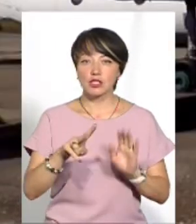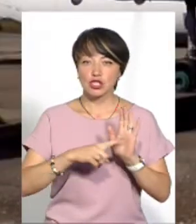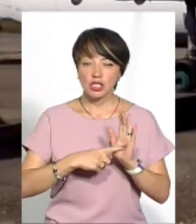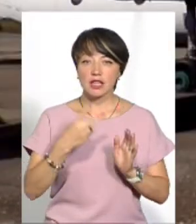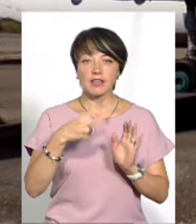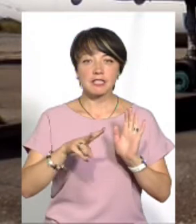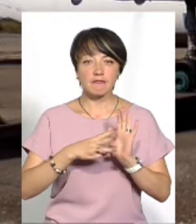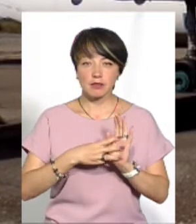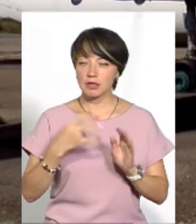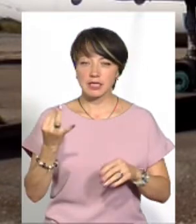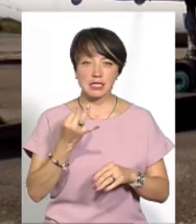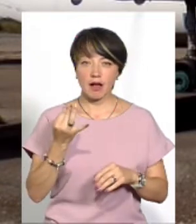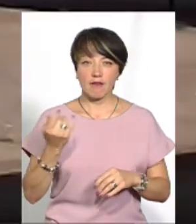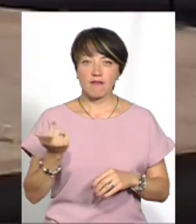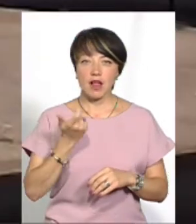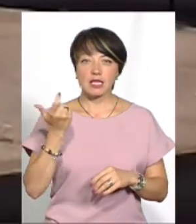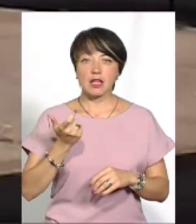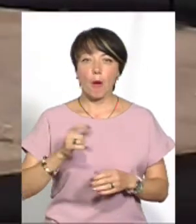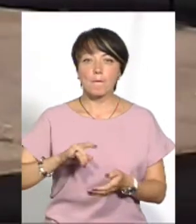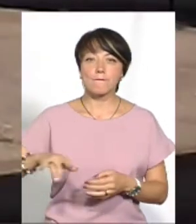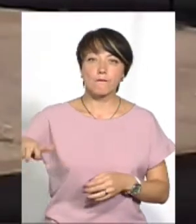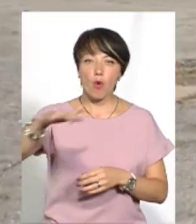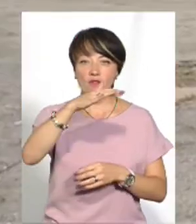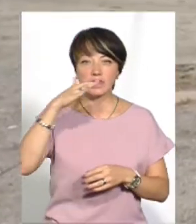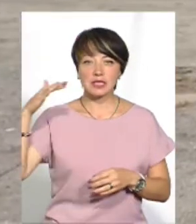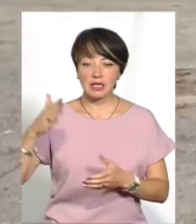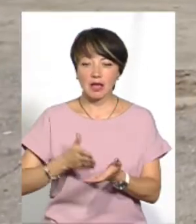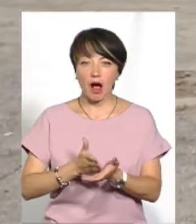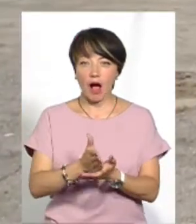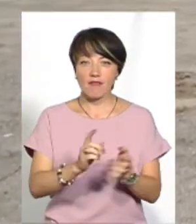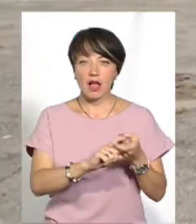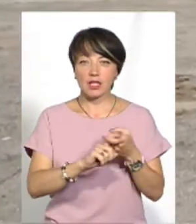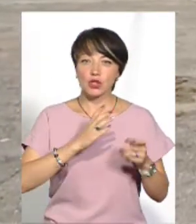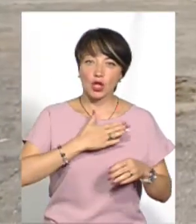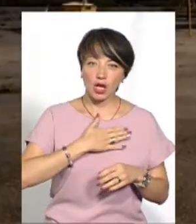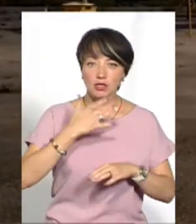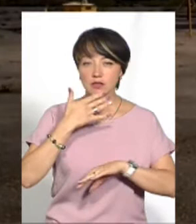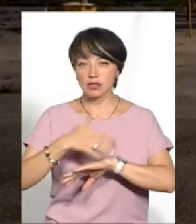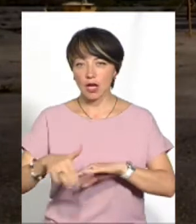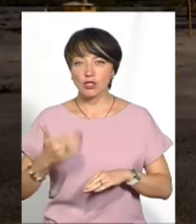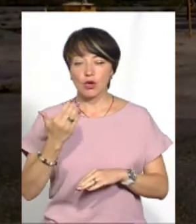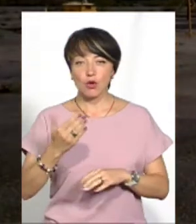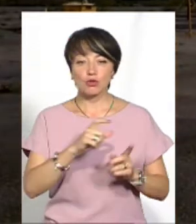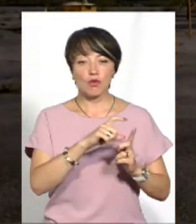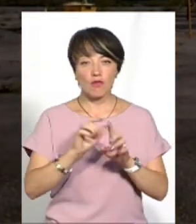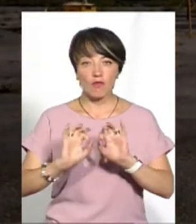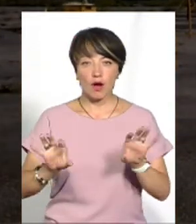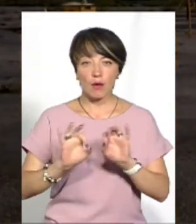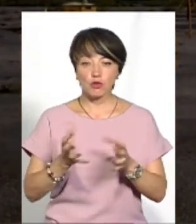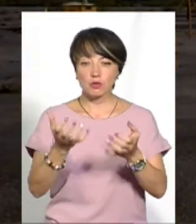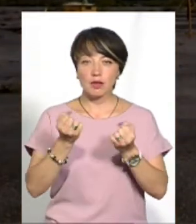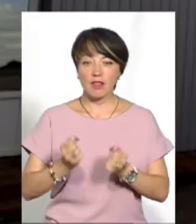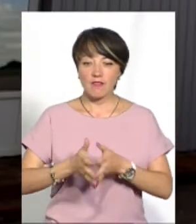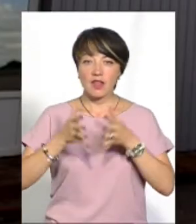Та вони вже не цікавлять власників повітряних авіаліній, ні вітчизняних, ні іноземних, каже Валерій Сорока. За його словами, щоб приймати сучасні літаки класу